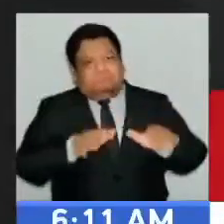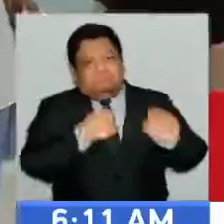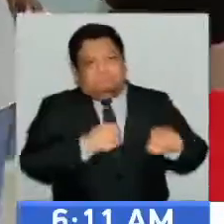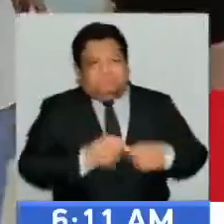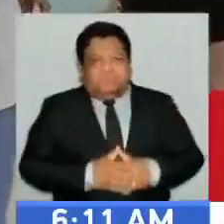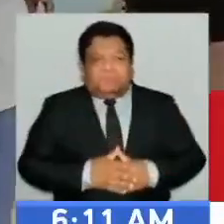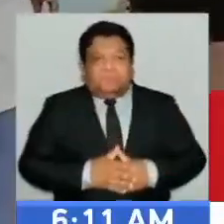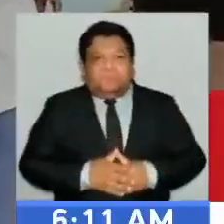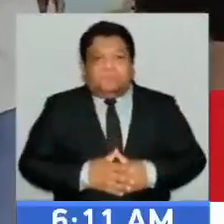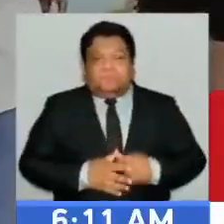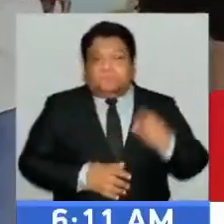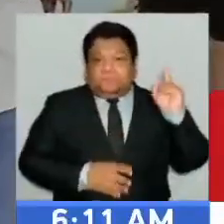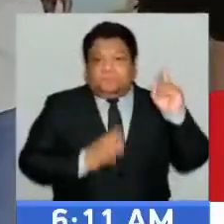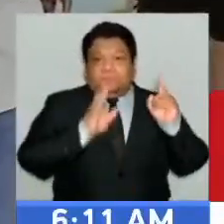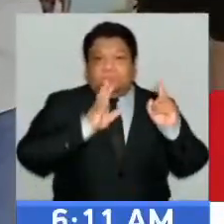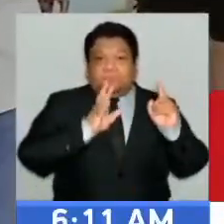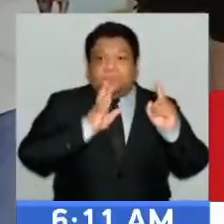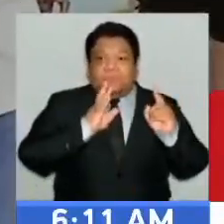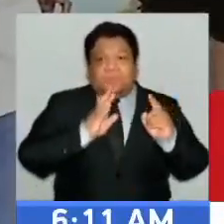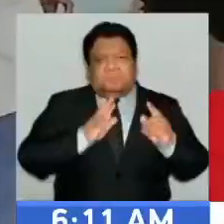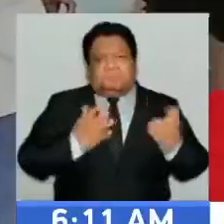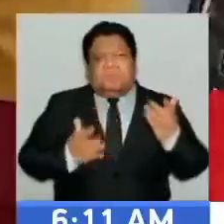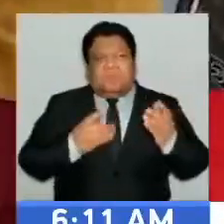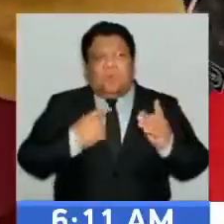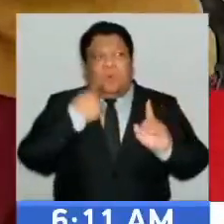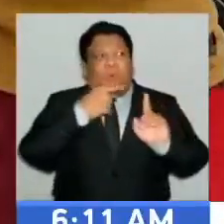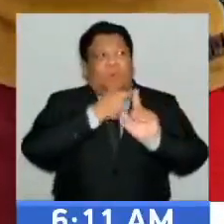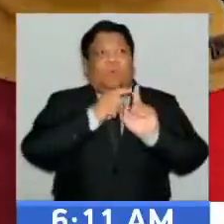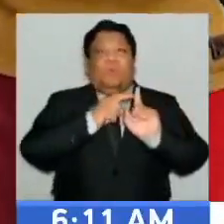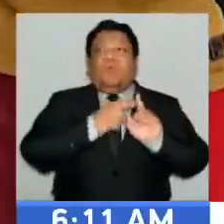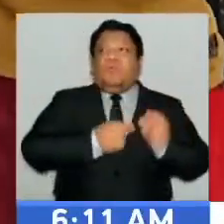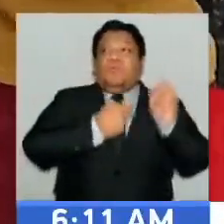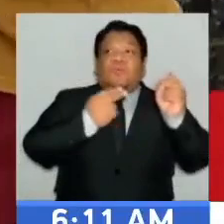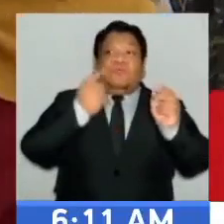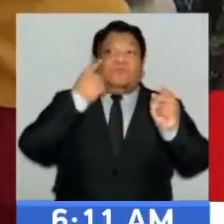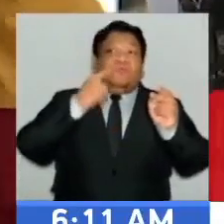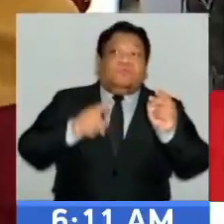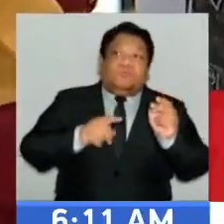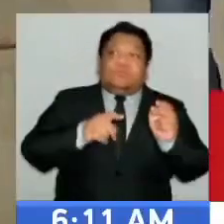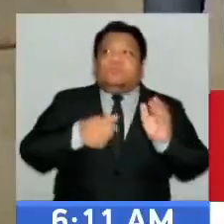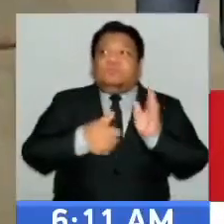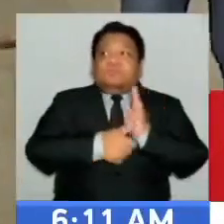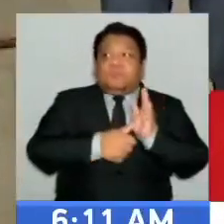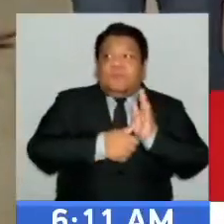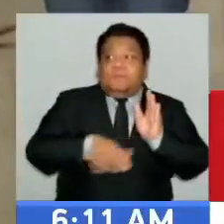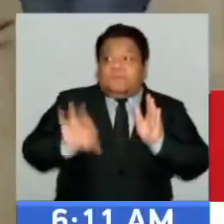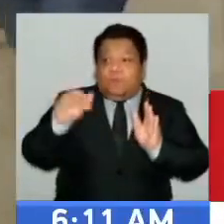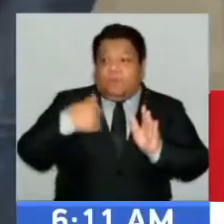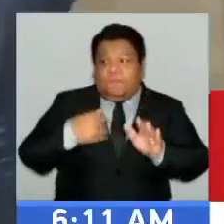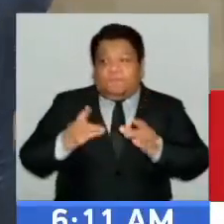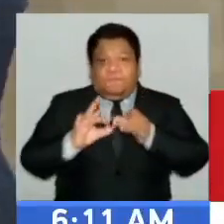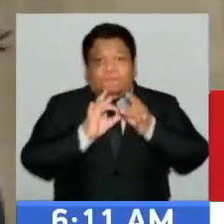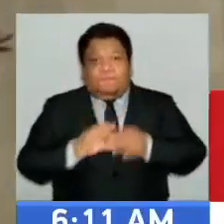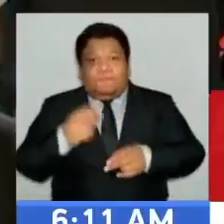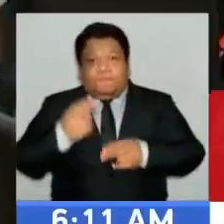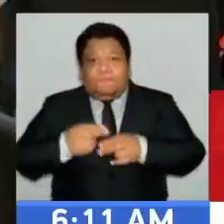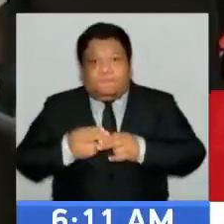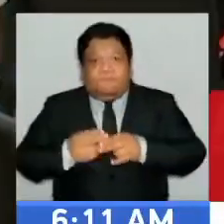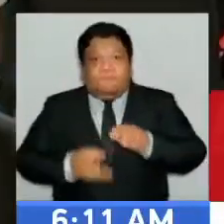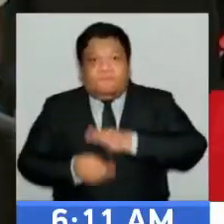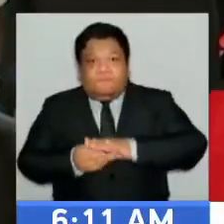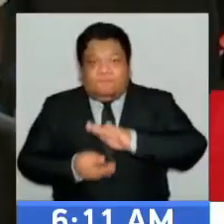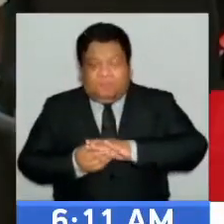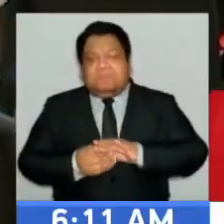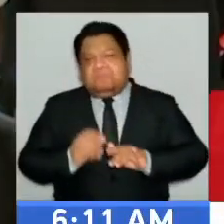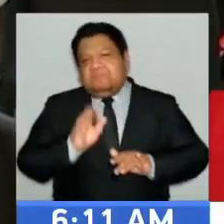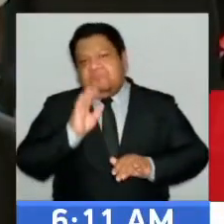buying. Kabilang din sa mga susubukan sa barangay at SK elections na posibleng gawin sa midterm election, ang filing ng Certificate